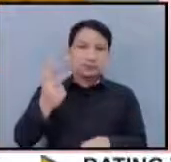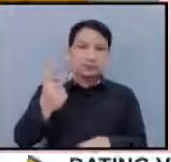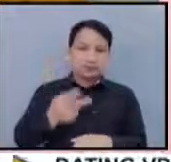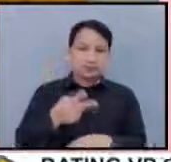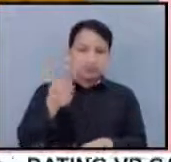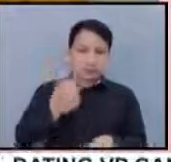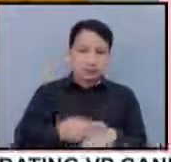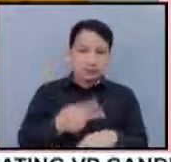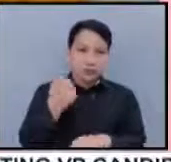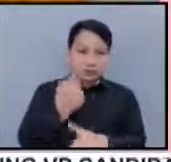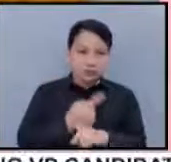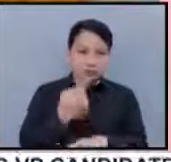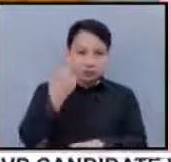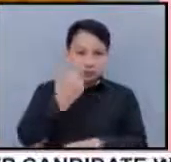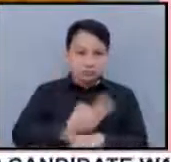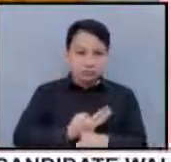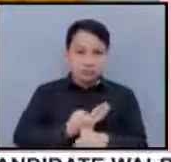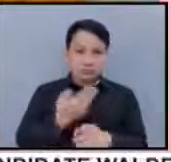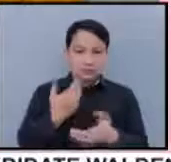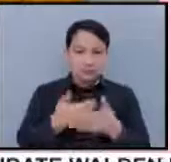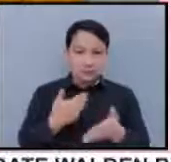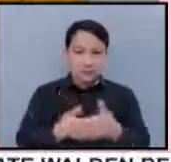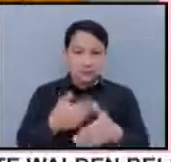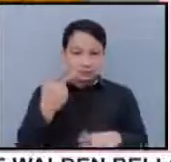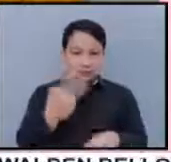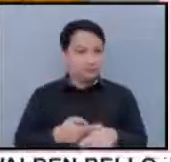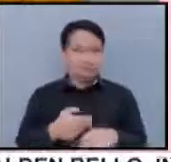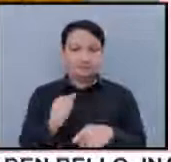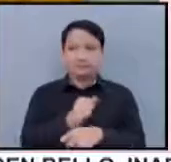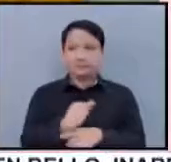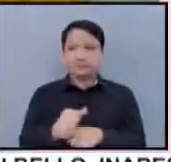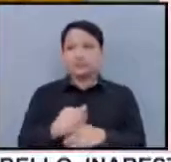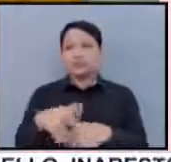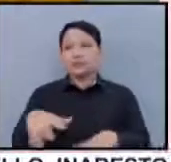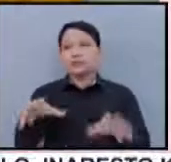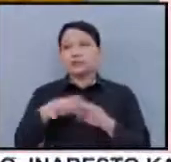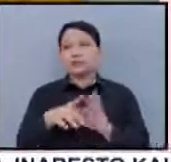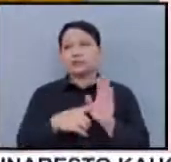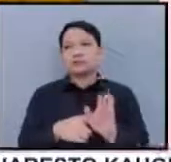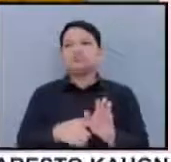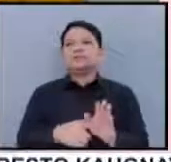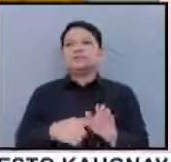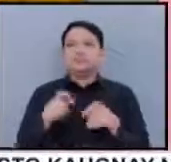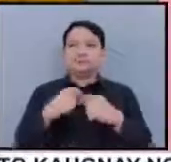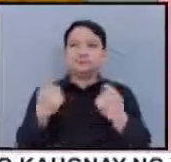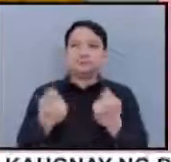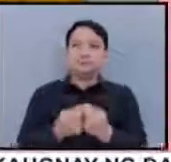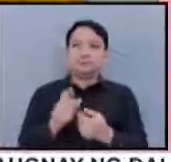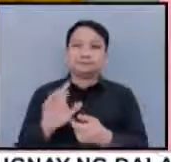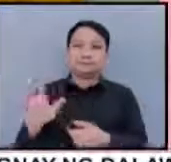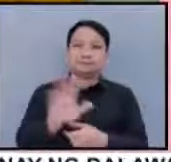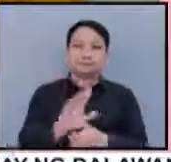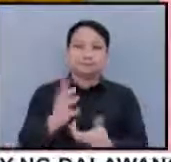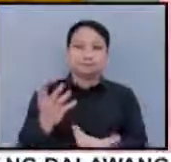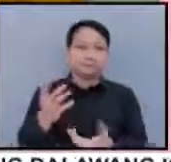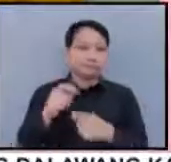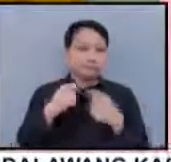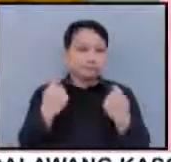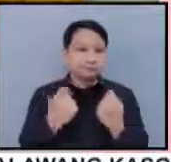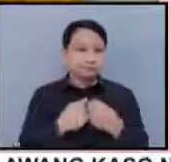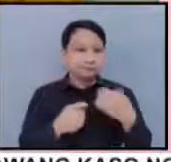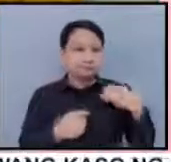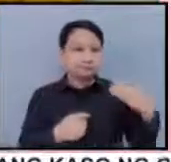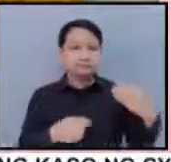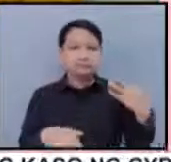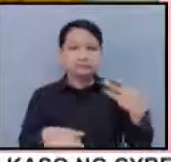nung malapit na yung competition. At talagang worth it naman lahat ng sakripisyo ng teammates ko, lahat ng sakripisyo ng team, yung coaches namin, si